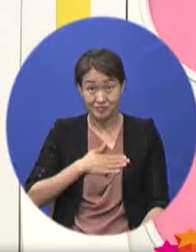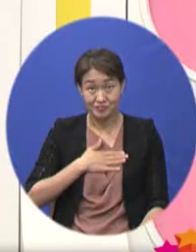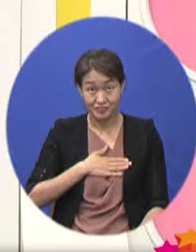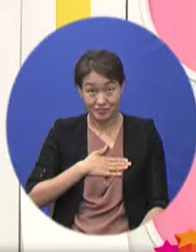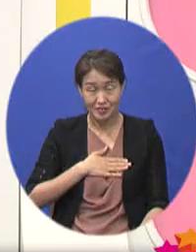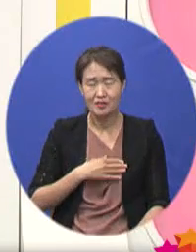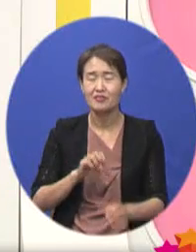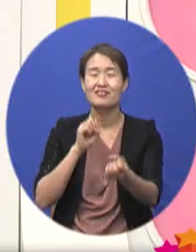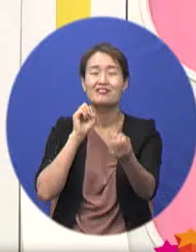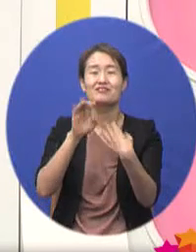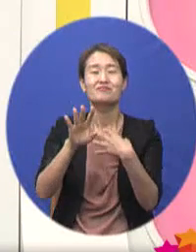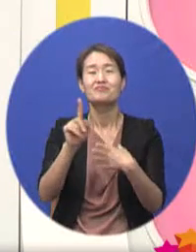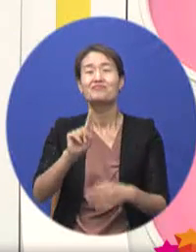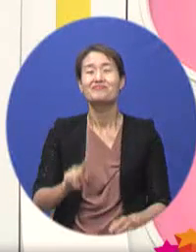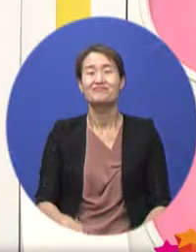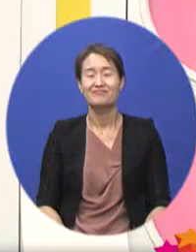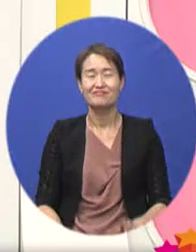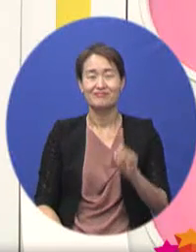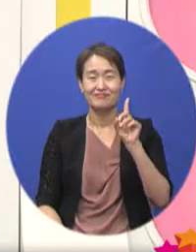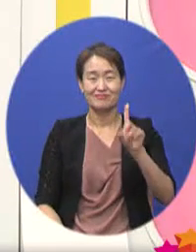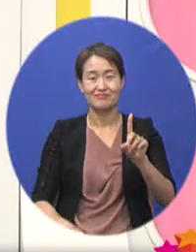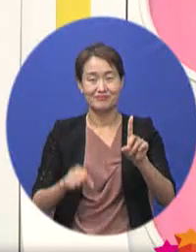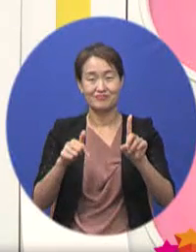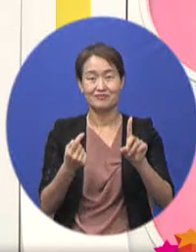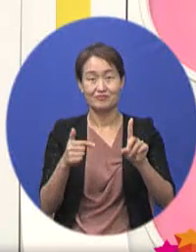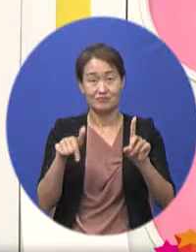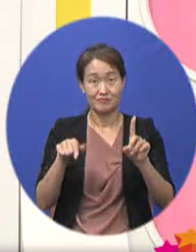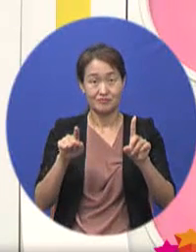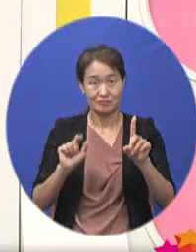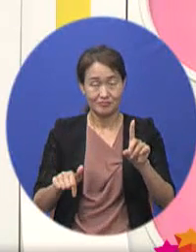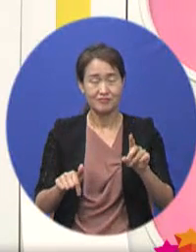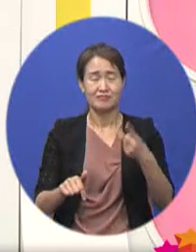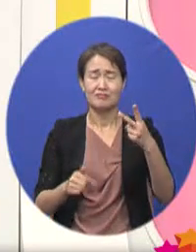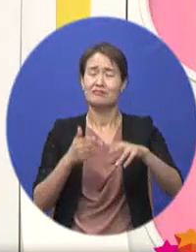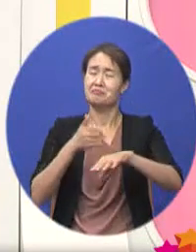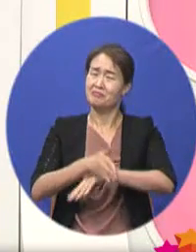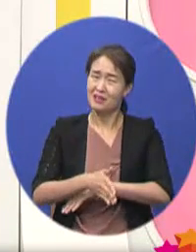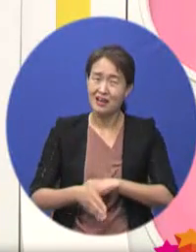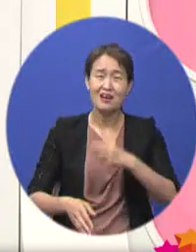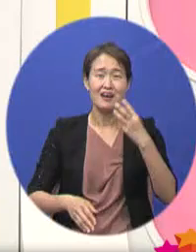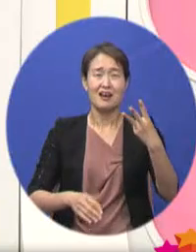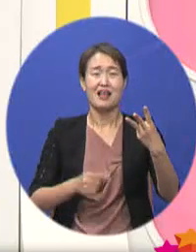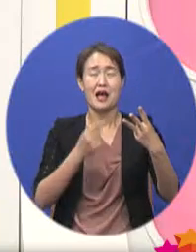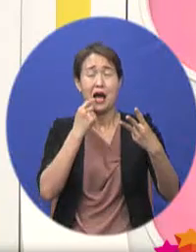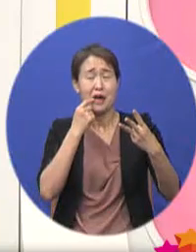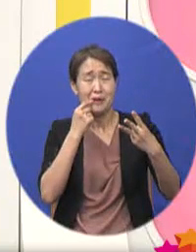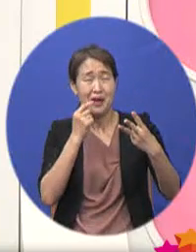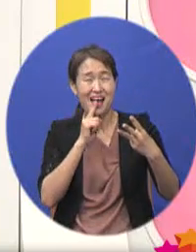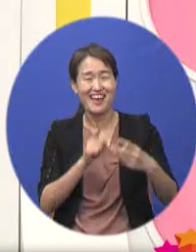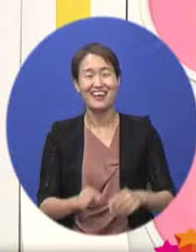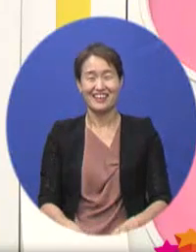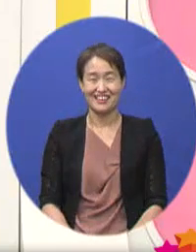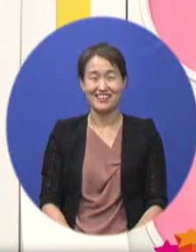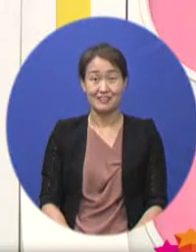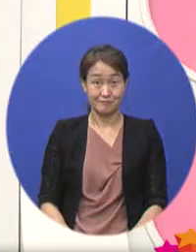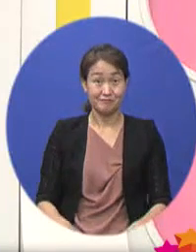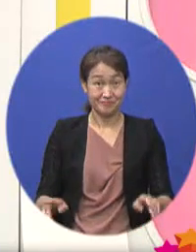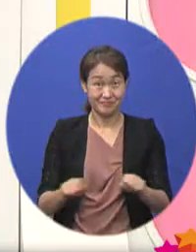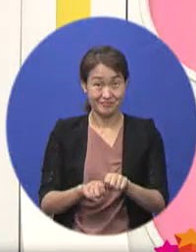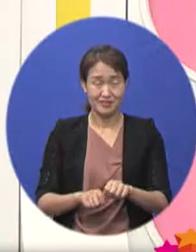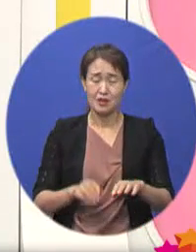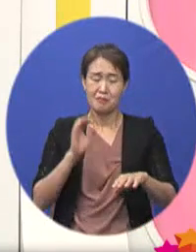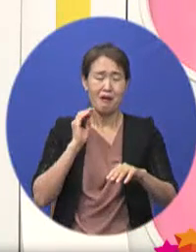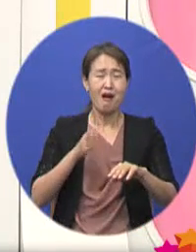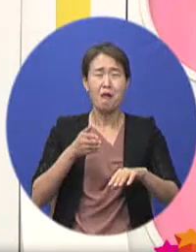불리는 이것은 무엇일까요? 보기 드릴게요. 1번 노각, 2번 지각, 3번 미각. 네, 아시겠죠?